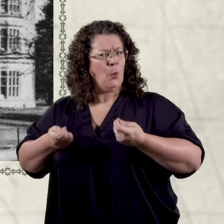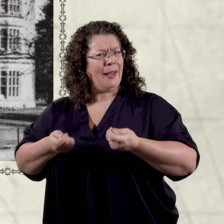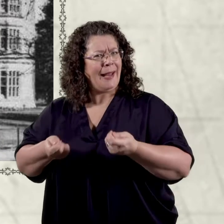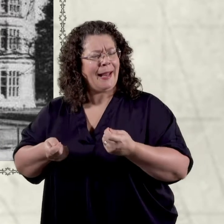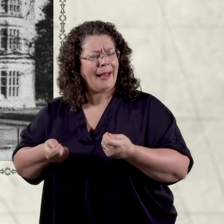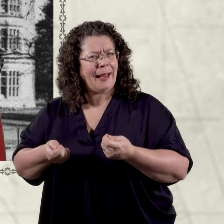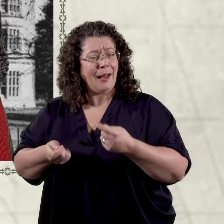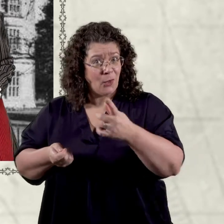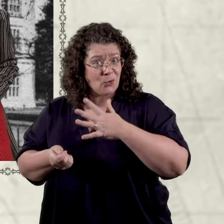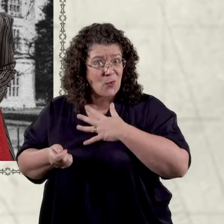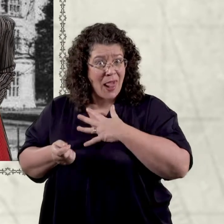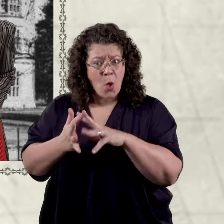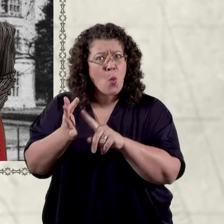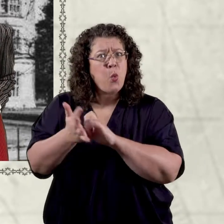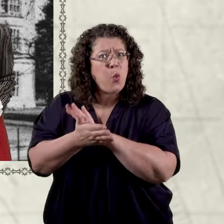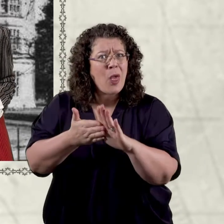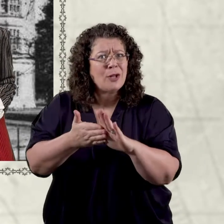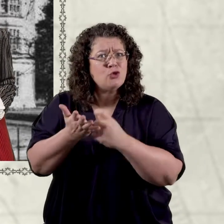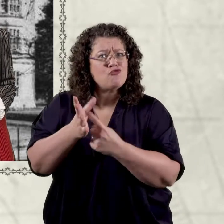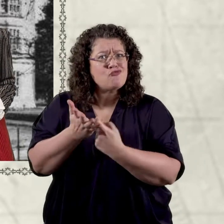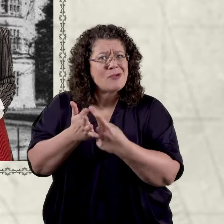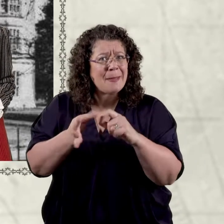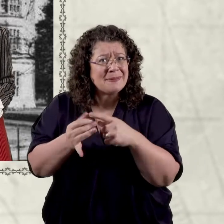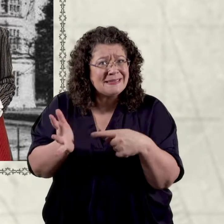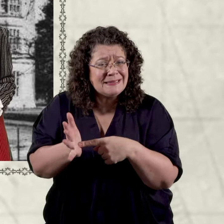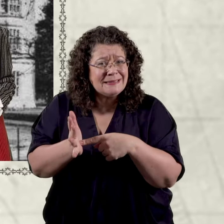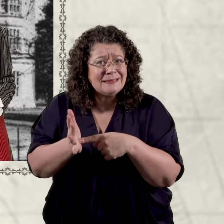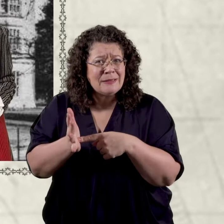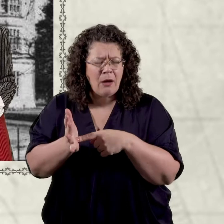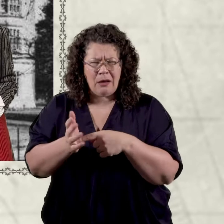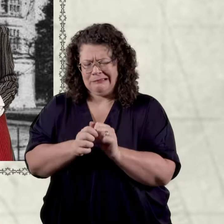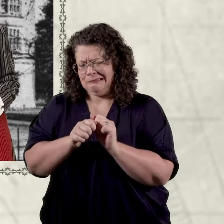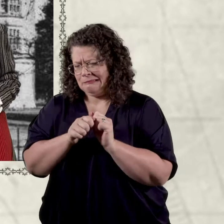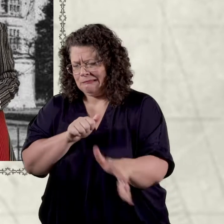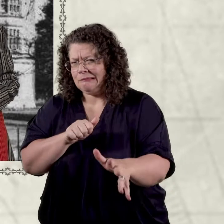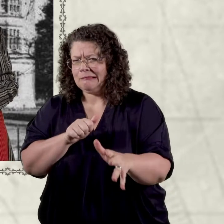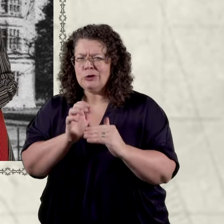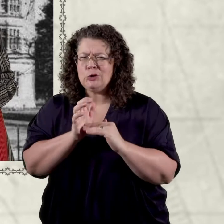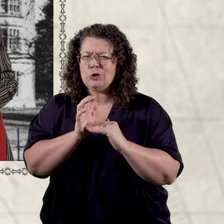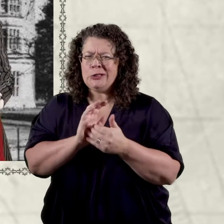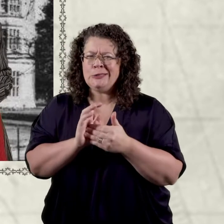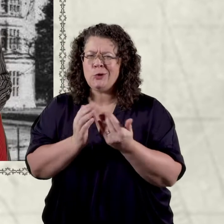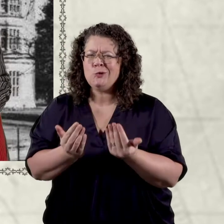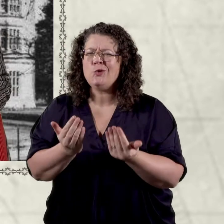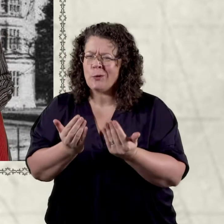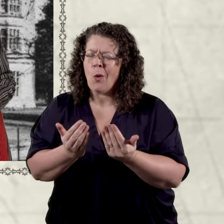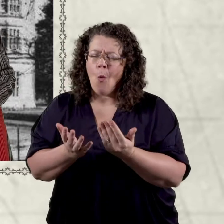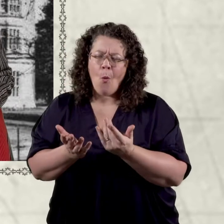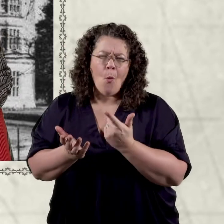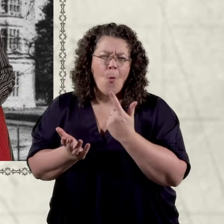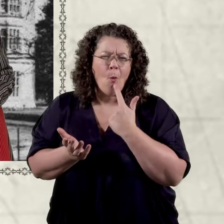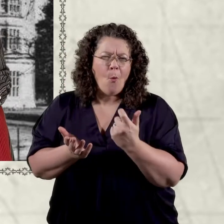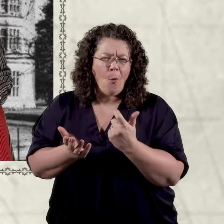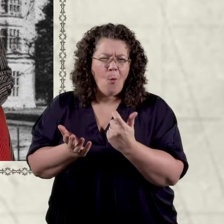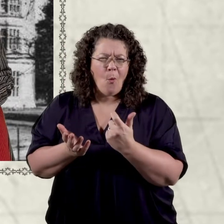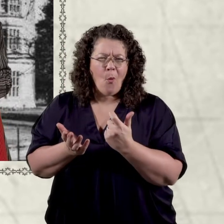hoffi coginio, yn enwedig y Welsh rarebit, y cheese on toast gorau. Ydych chi'n hoffi